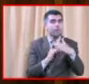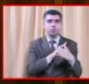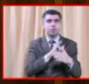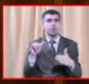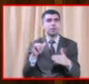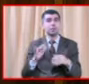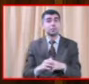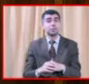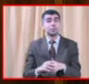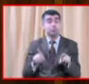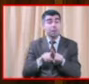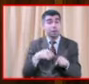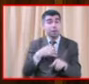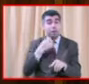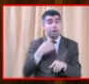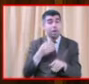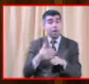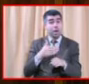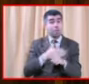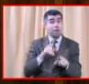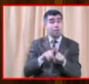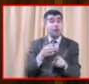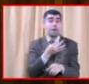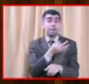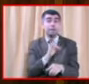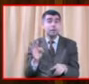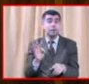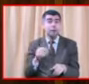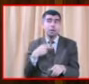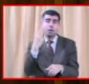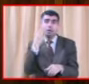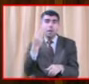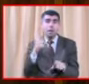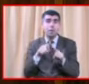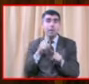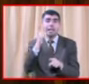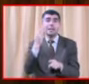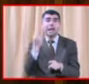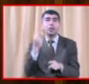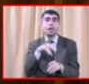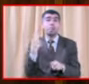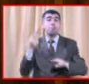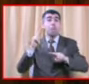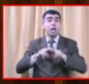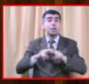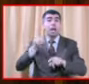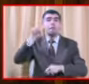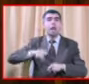راه كاين هذه 10 ايام، شوف في فرنسا راكم شفتوها اش وقع، 13 موتى في نهار واحد ولا في يومين.